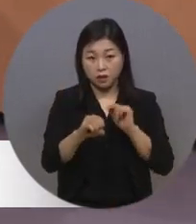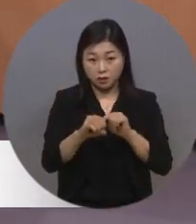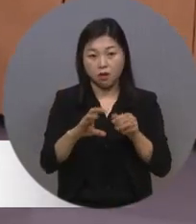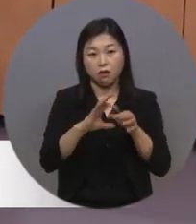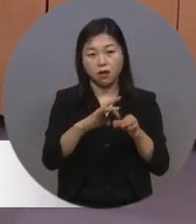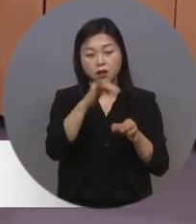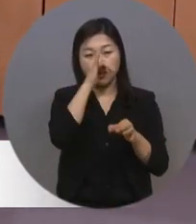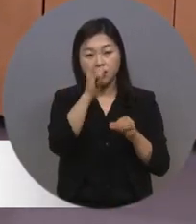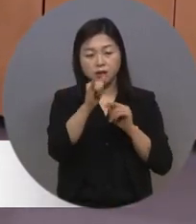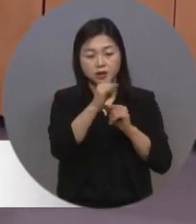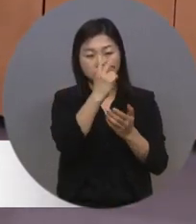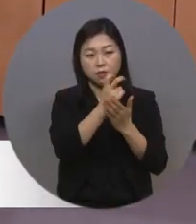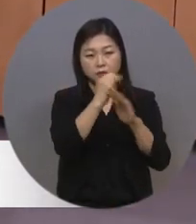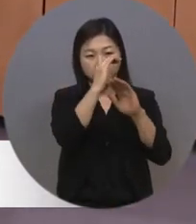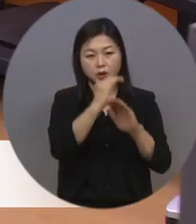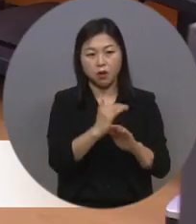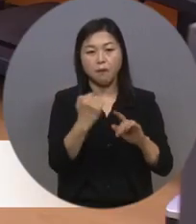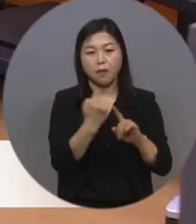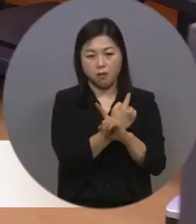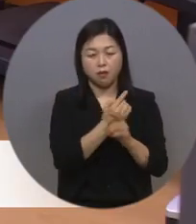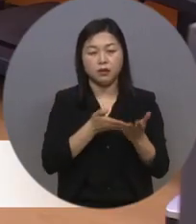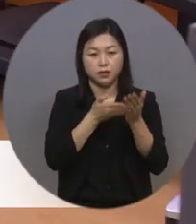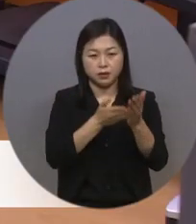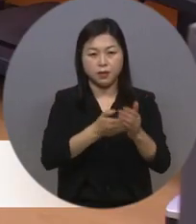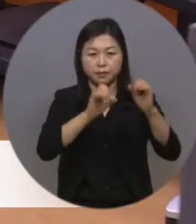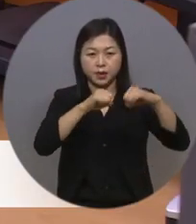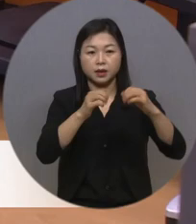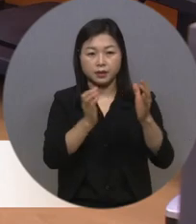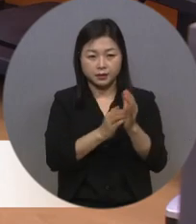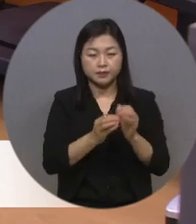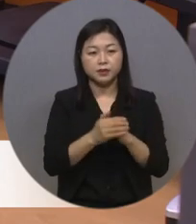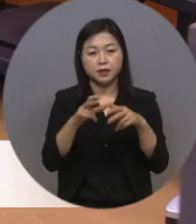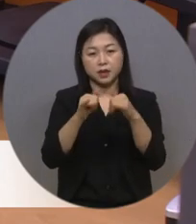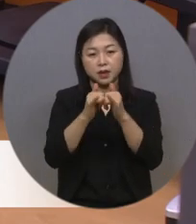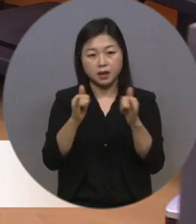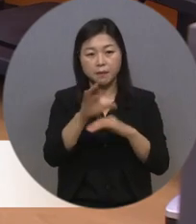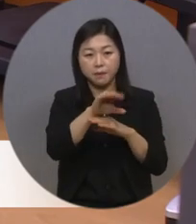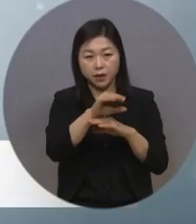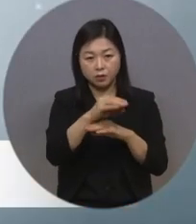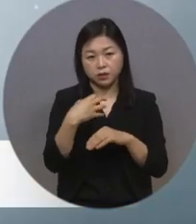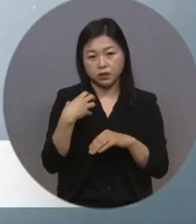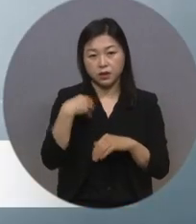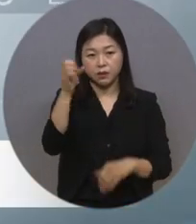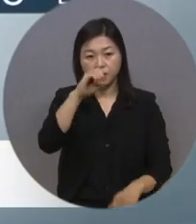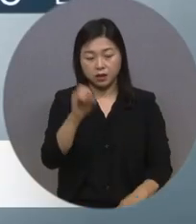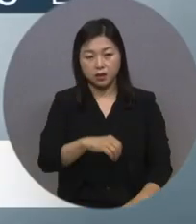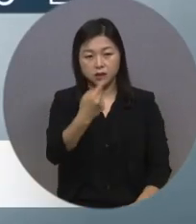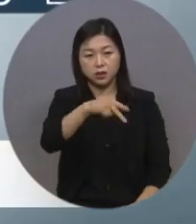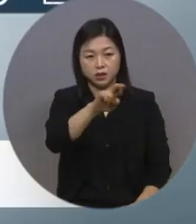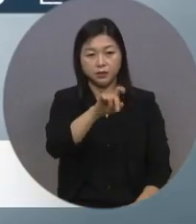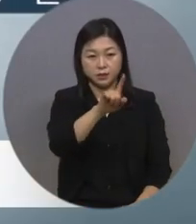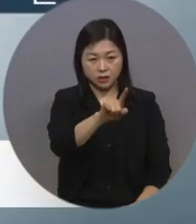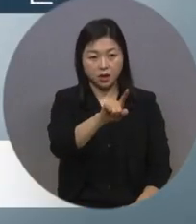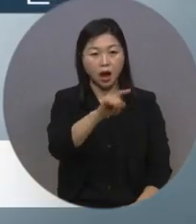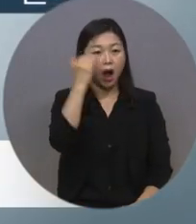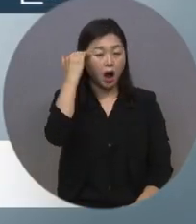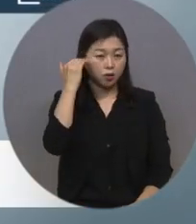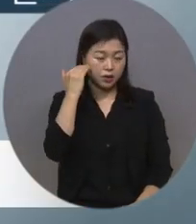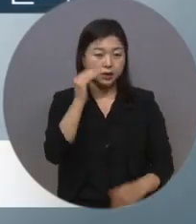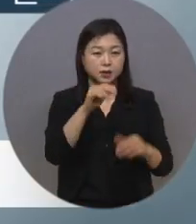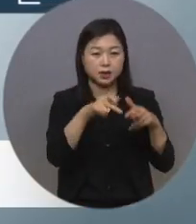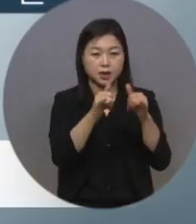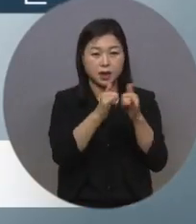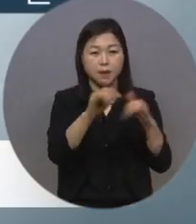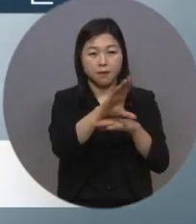하는 일부 개정안을 의결했습니다. 장애인 방송 의무 편성 비율 제도는 2011년 국내 장애인 방송